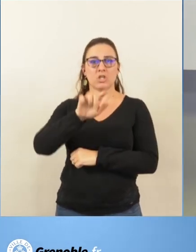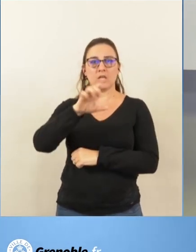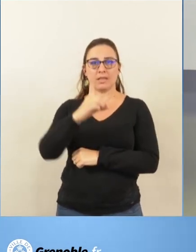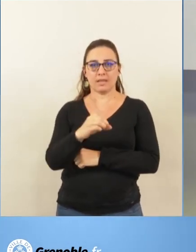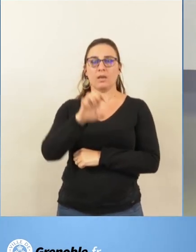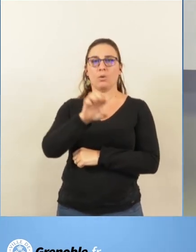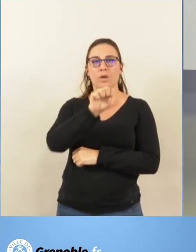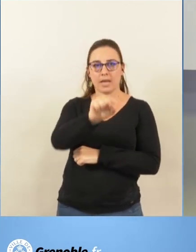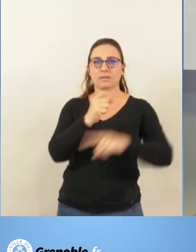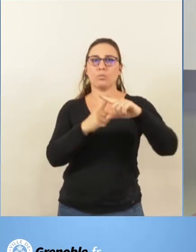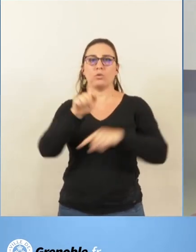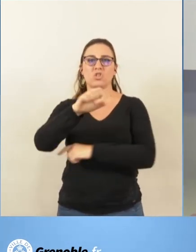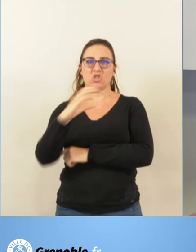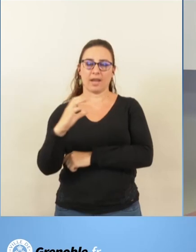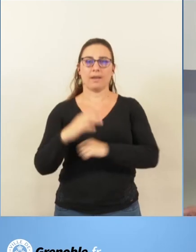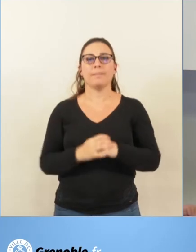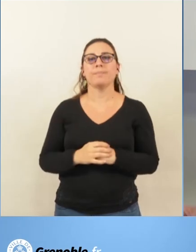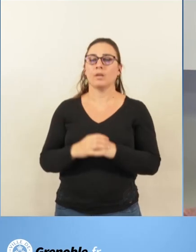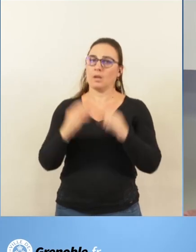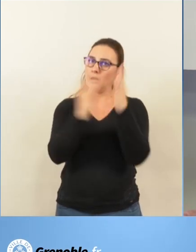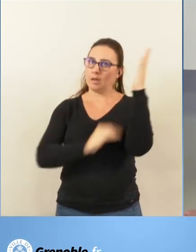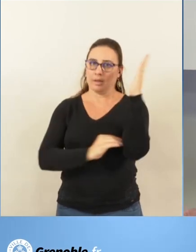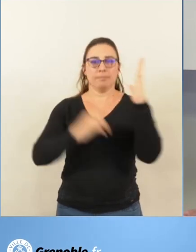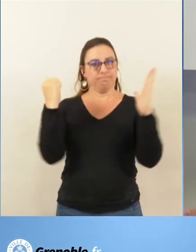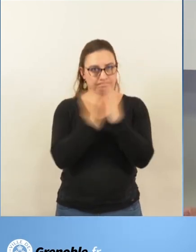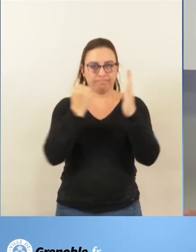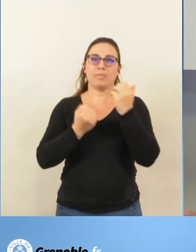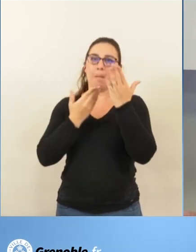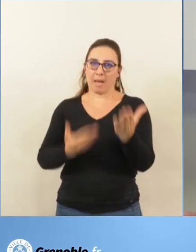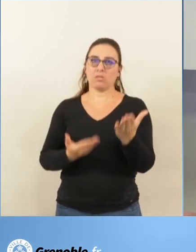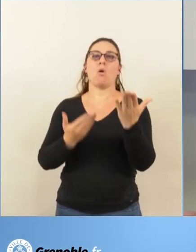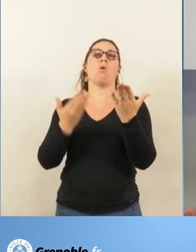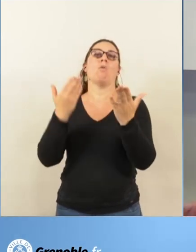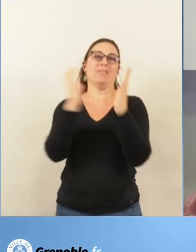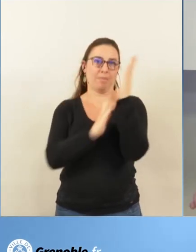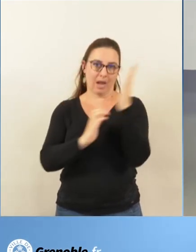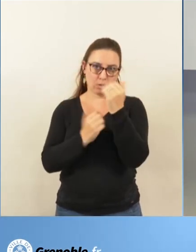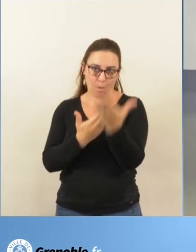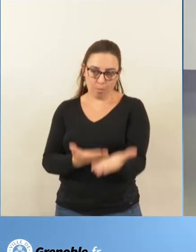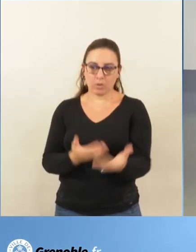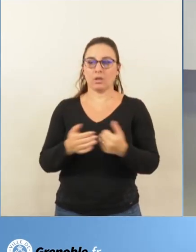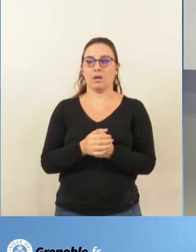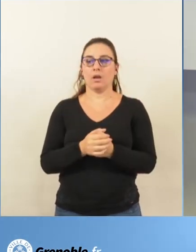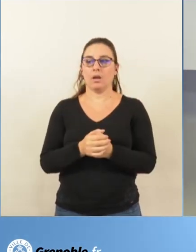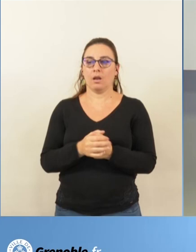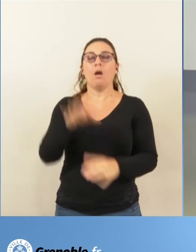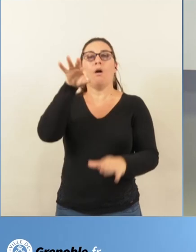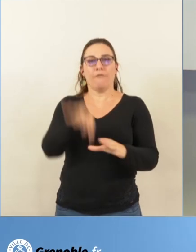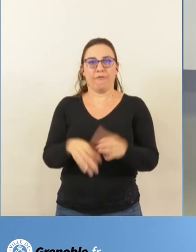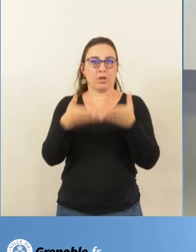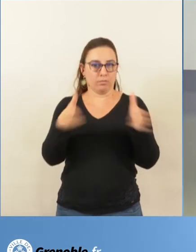et Jake l'amendement est donc adopté je mets aux voix la délibération ainsi amendée j'ouvre le vote